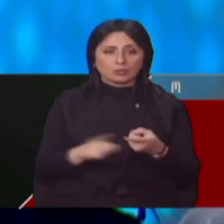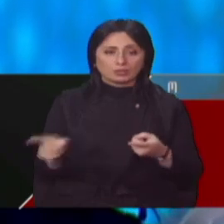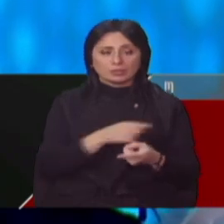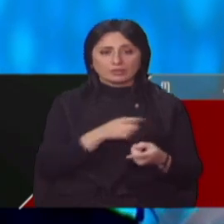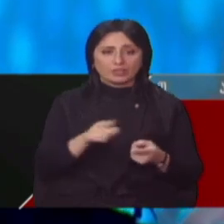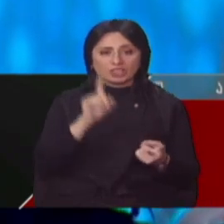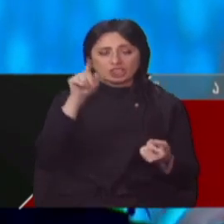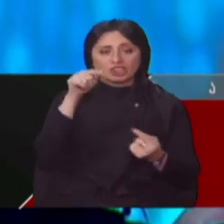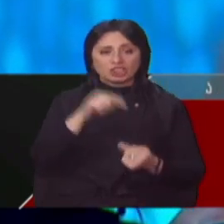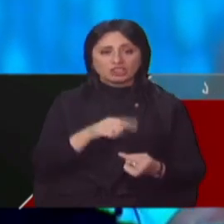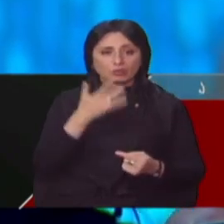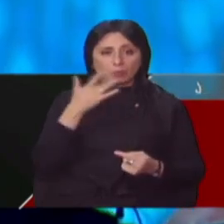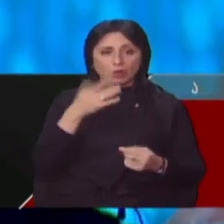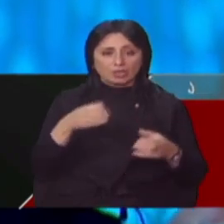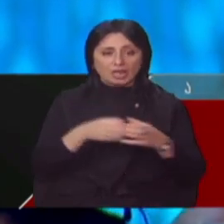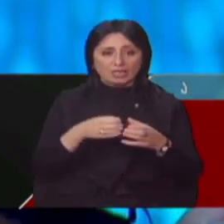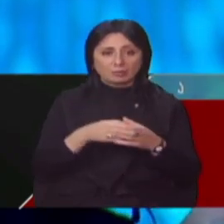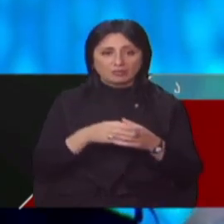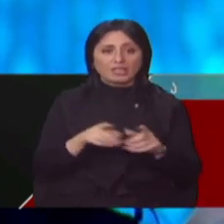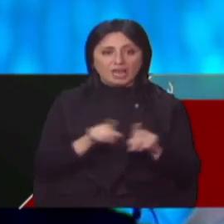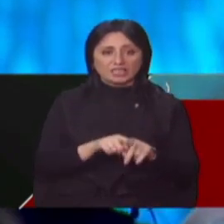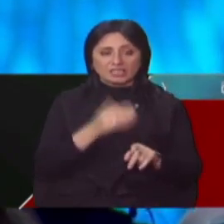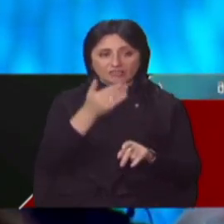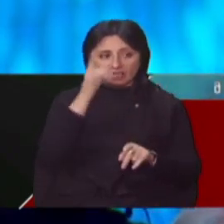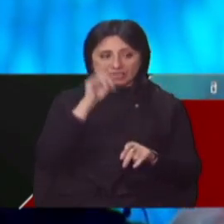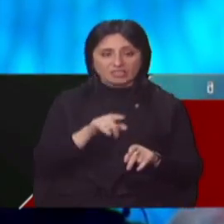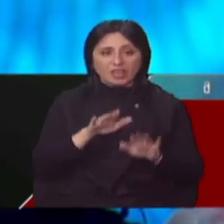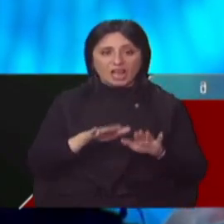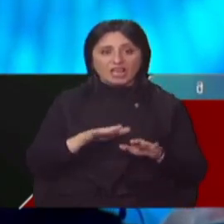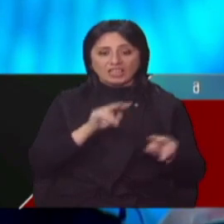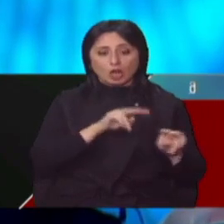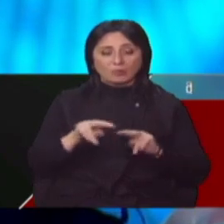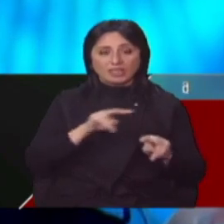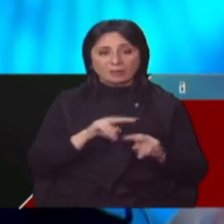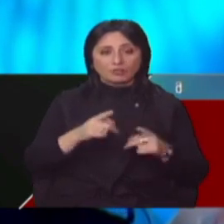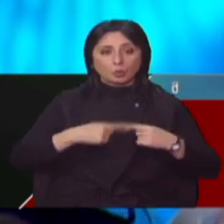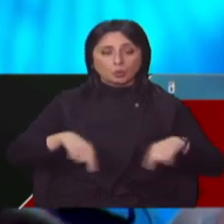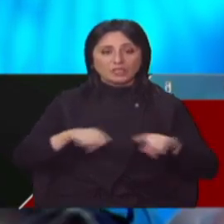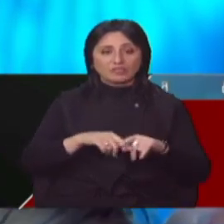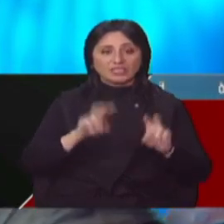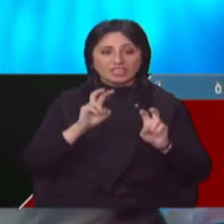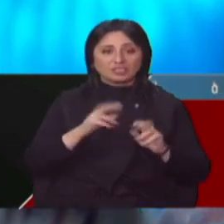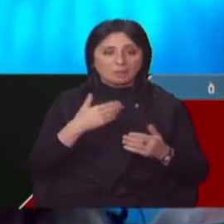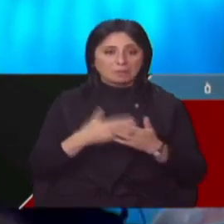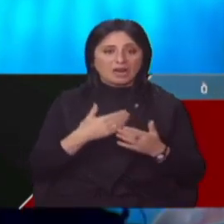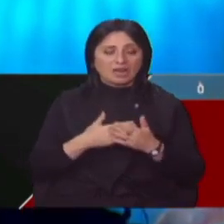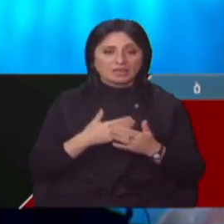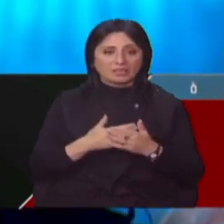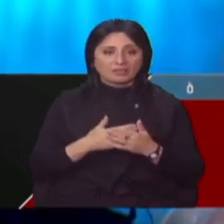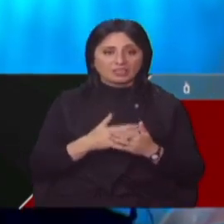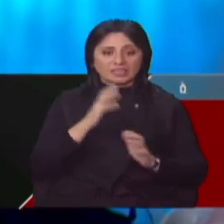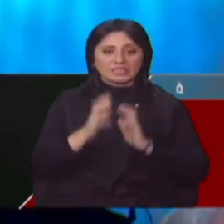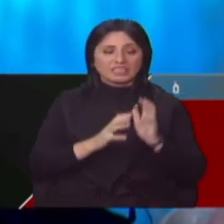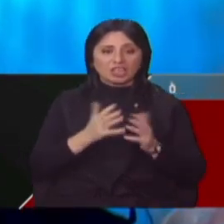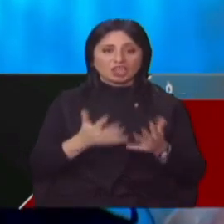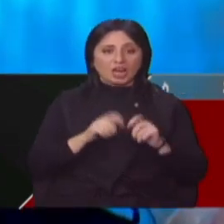ხო შესაბამის პოლიტიკურ გაერთიანებებთან, ასევე თქვენ იცით, რომ ადგილობრივი დამკვირვებელი ორგანიზაციები ეწოდება მაგალითად